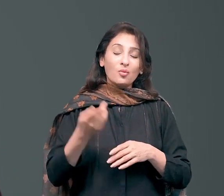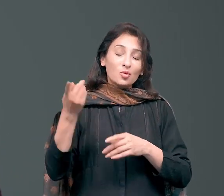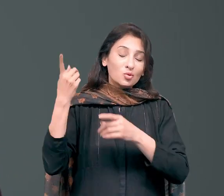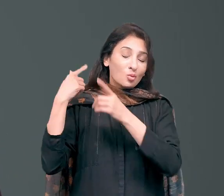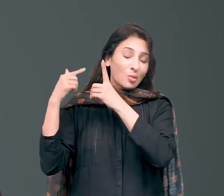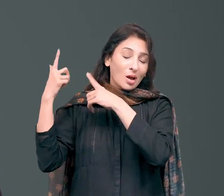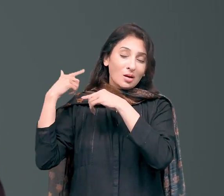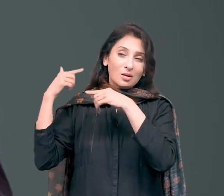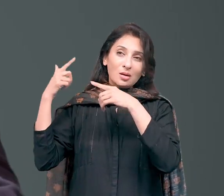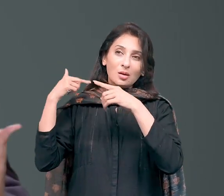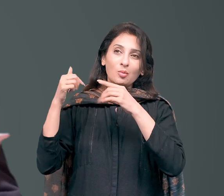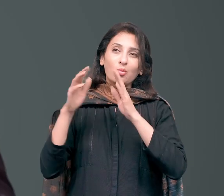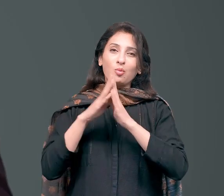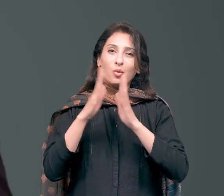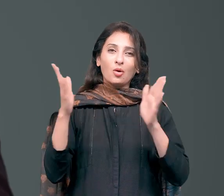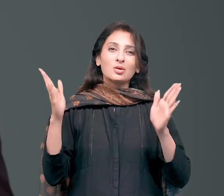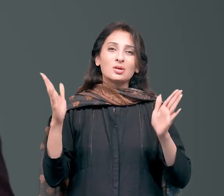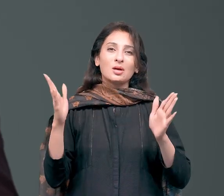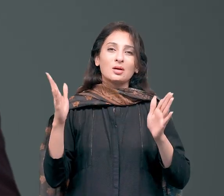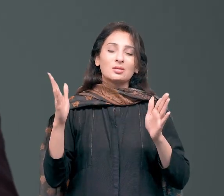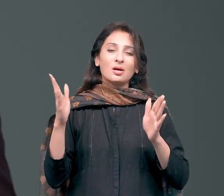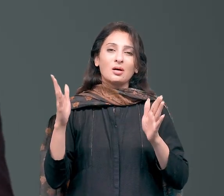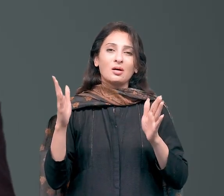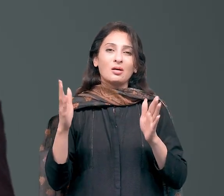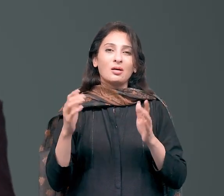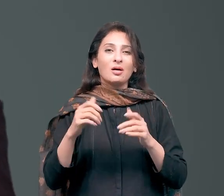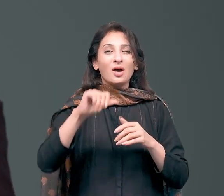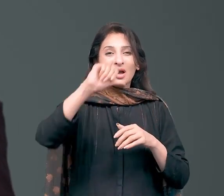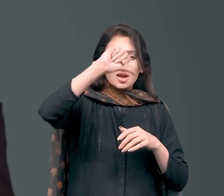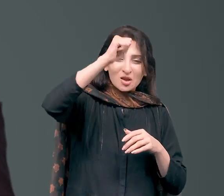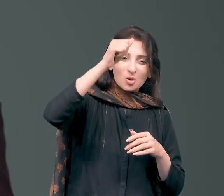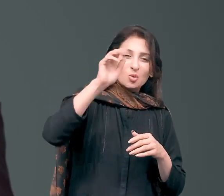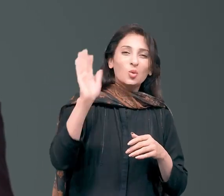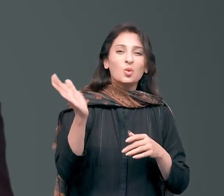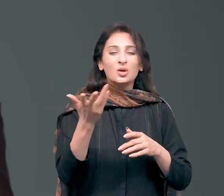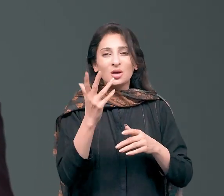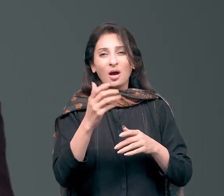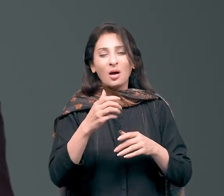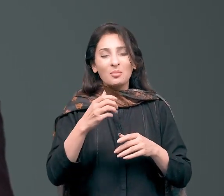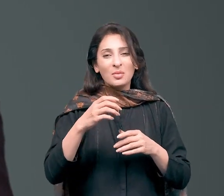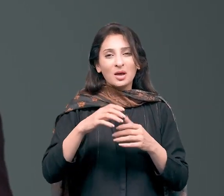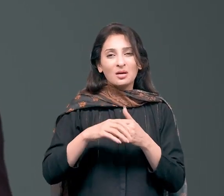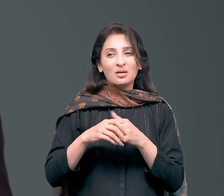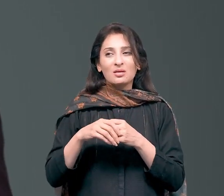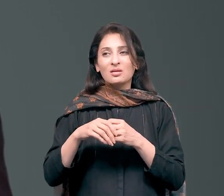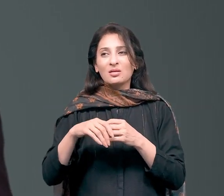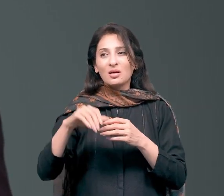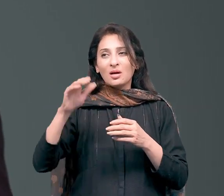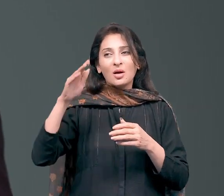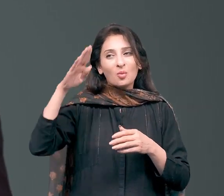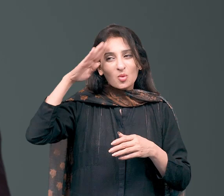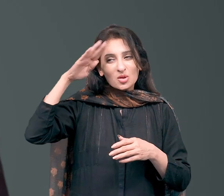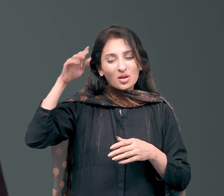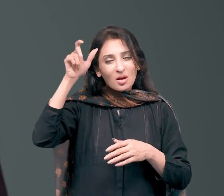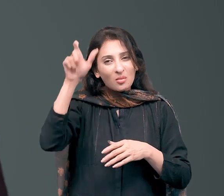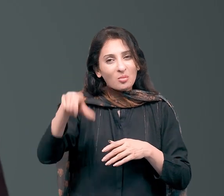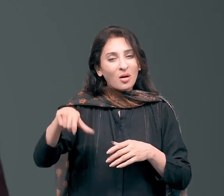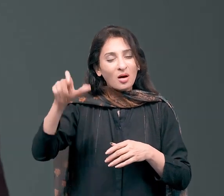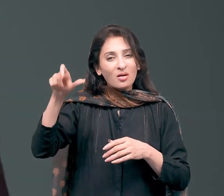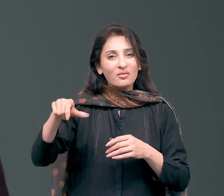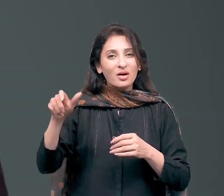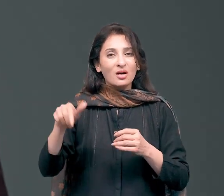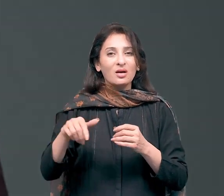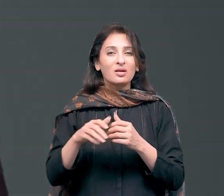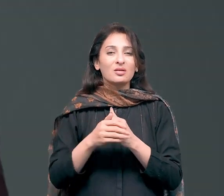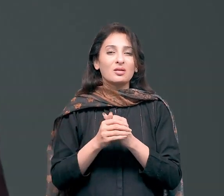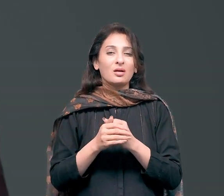ظلم ستم رکھا۔ یہ وہ ایسے مناظر تھے شاید آج کوئی بھی ہندو یا سکھ جو ہے یا یہاں کا پاکستانی وہ